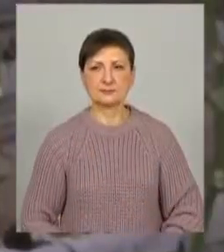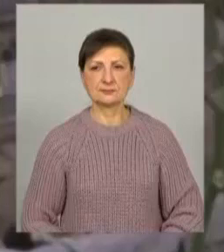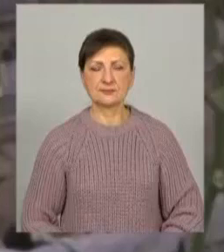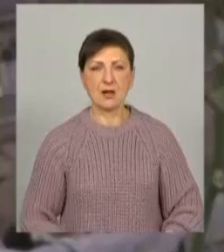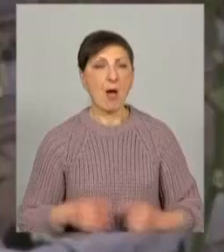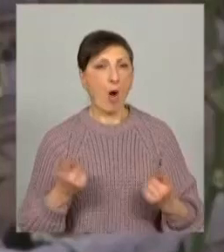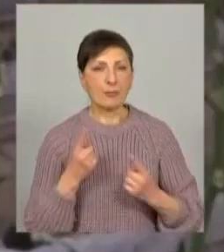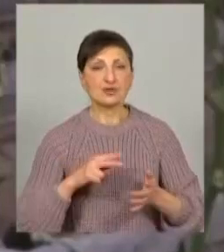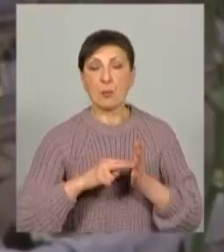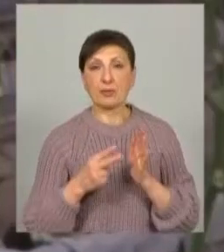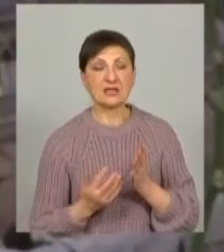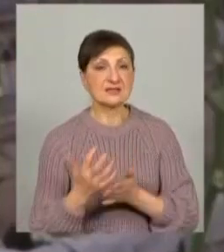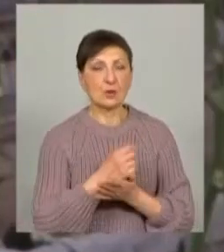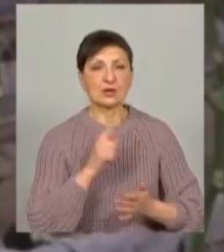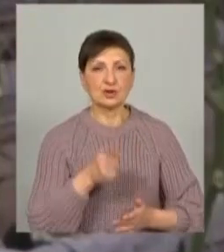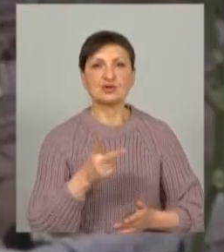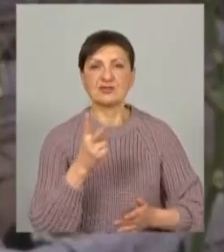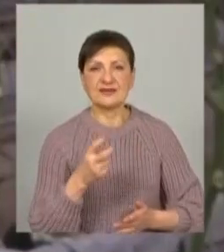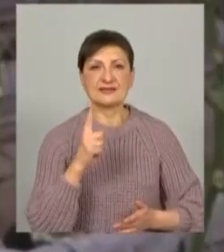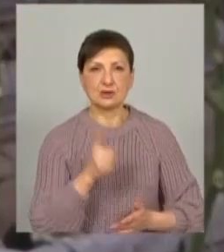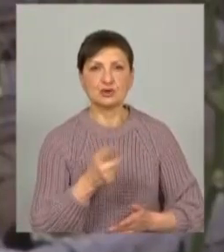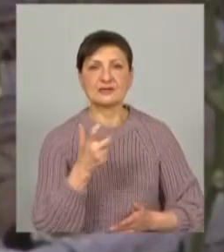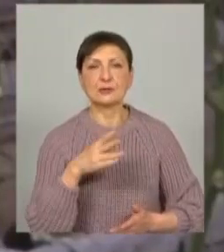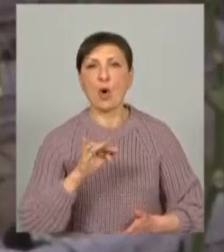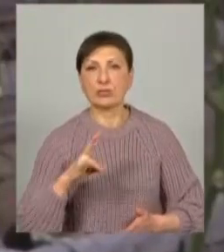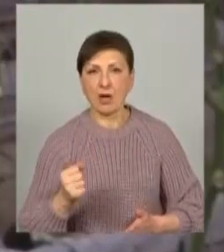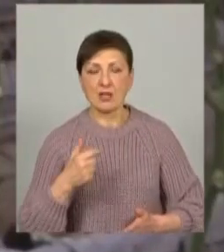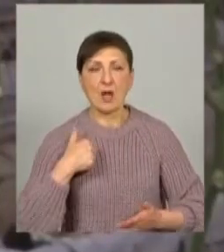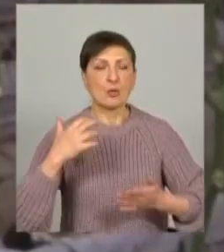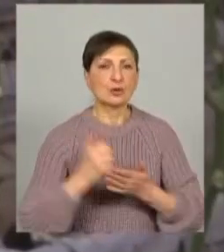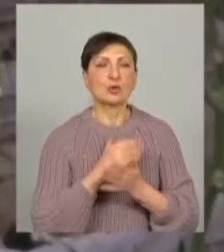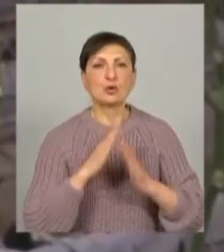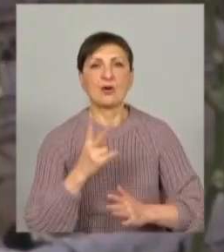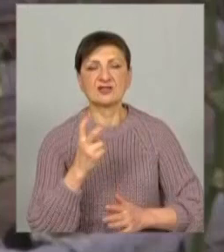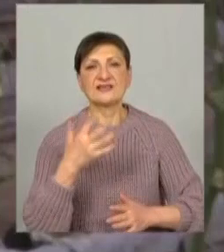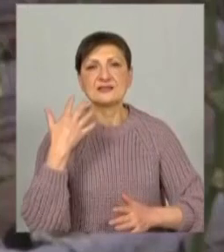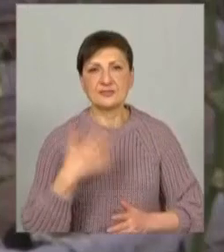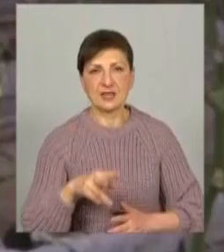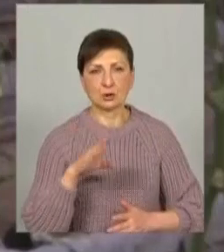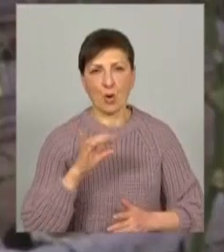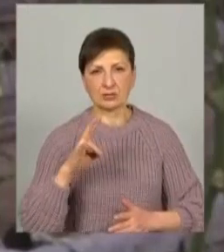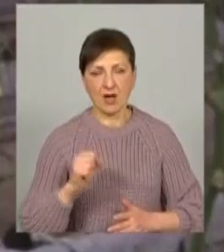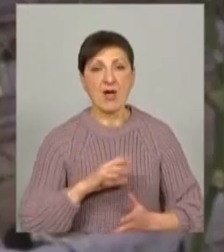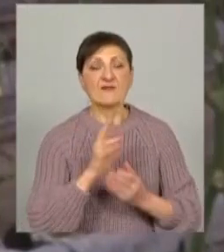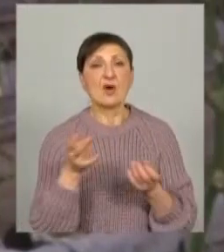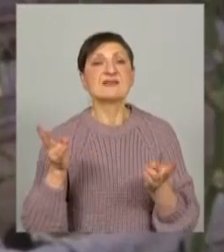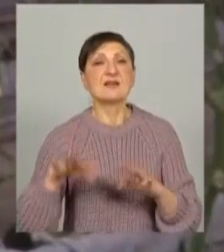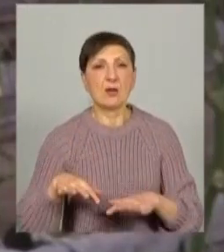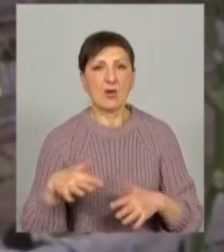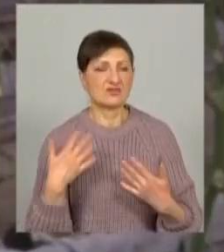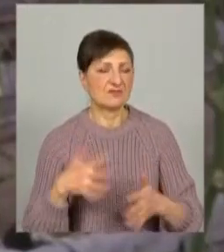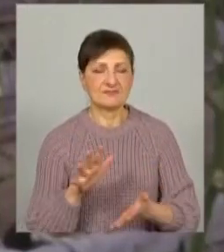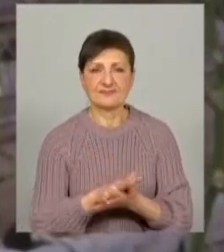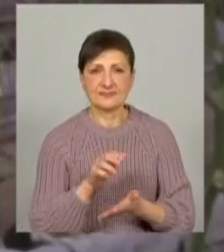обычный план по сбору 1200-1300 тонн но нам удалось собрать только 250 тонн вся остальная продукция пропала